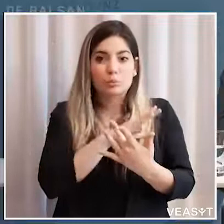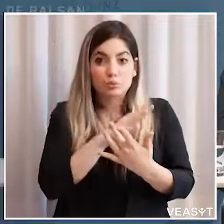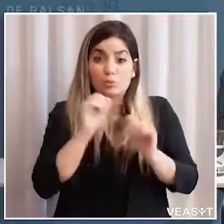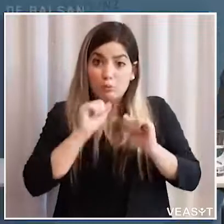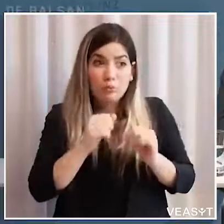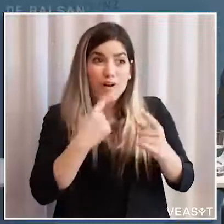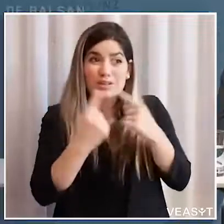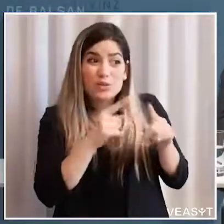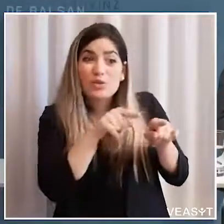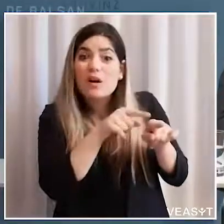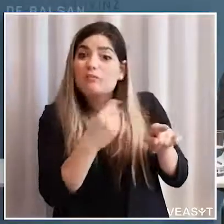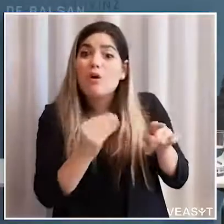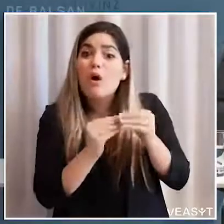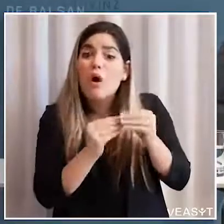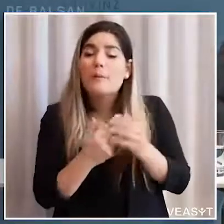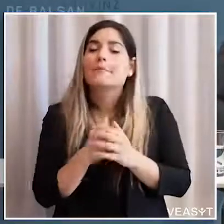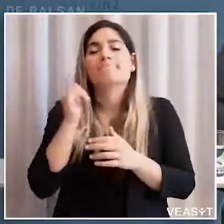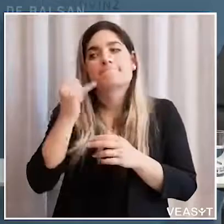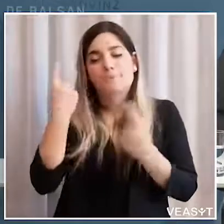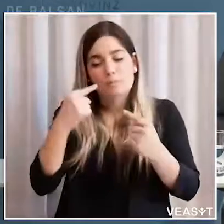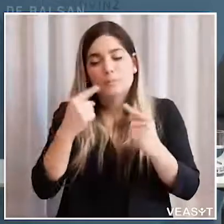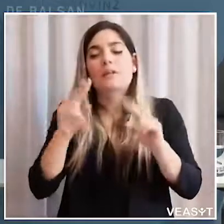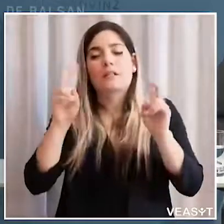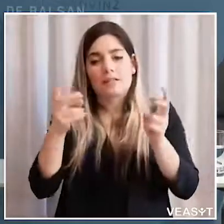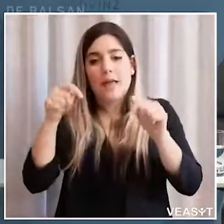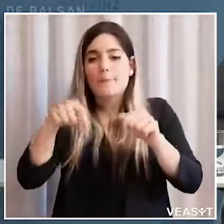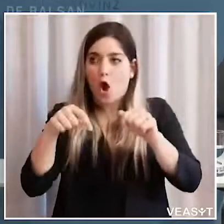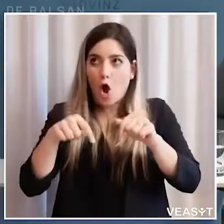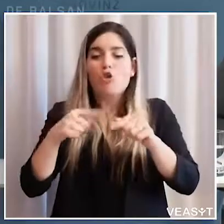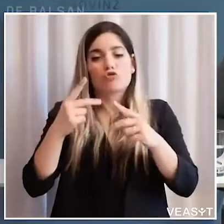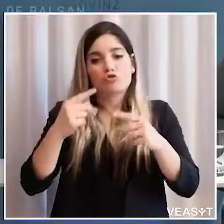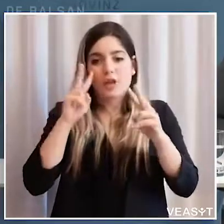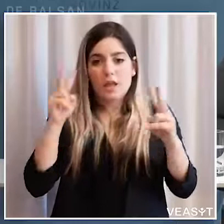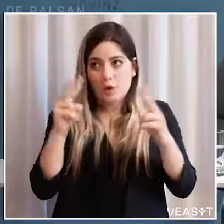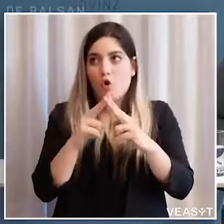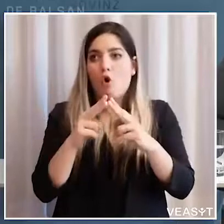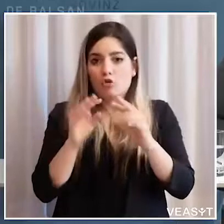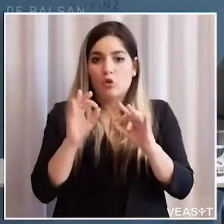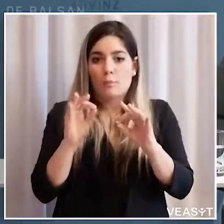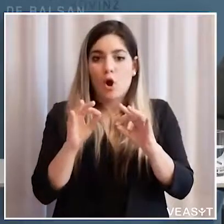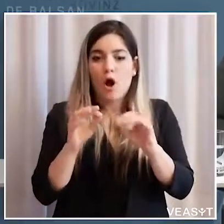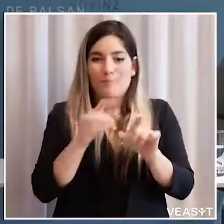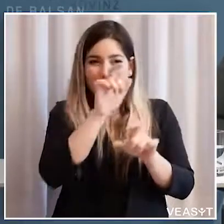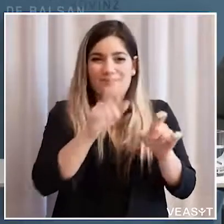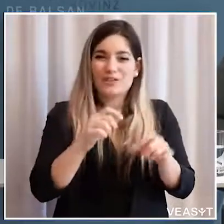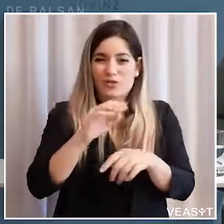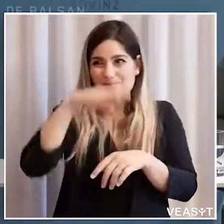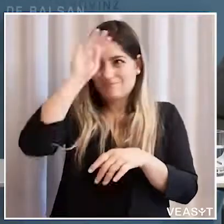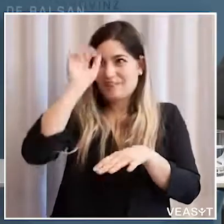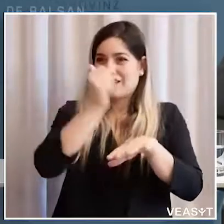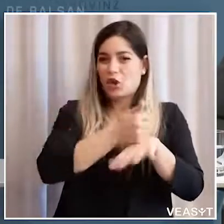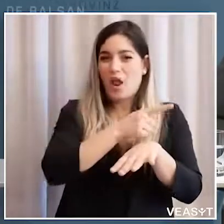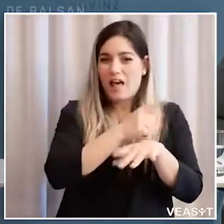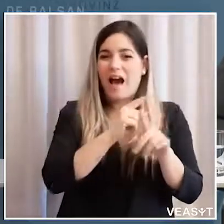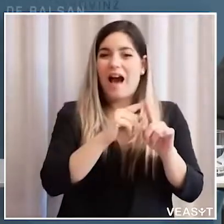sì ovviamente questo è stato uno dei temi affrontati nell'incontro odierno con i gestori dei rifugi e